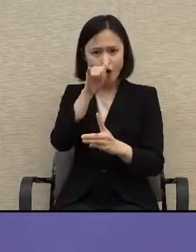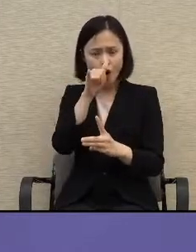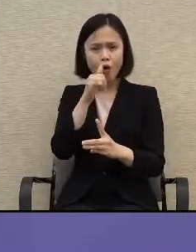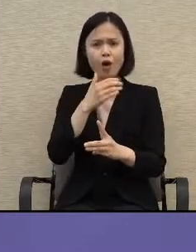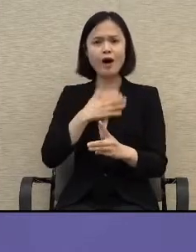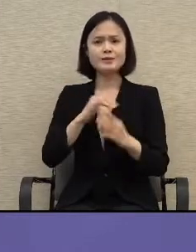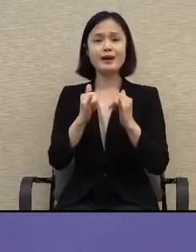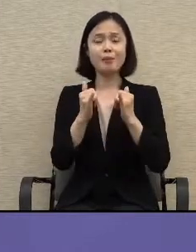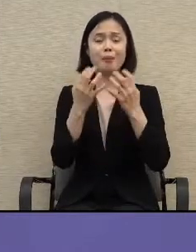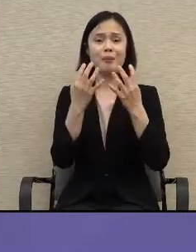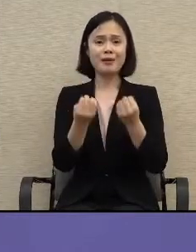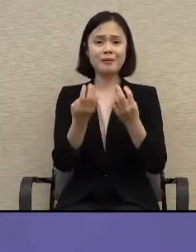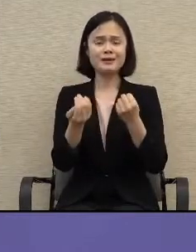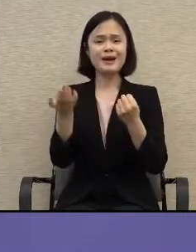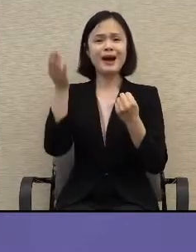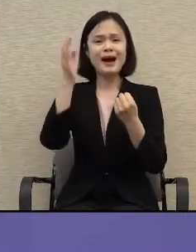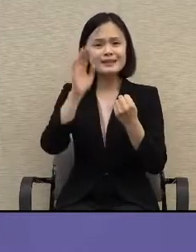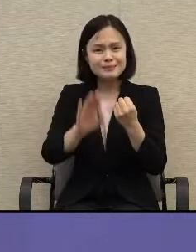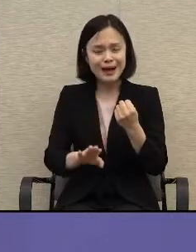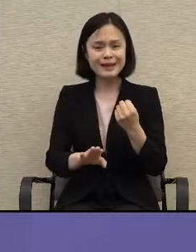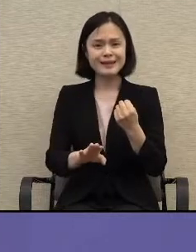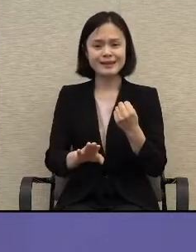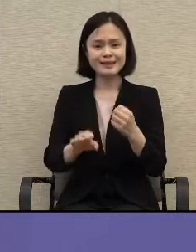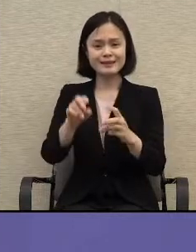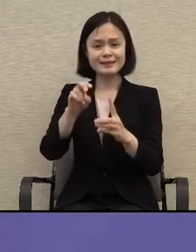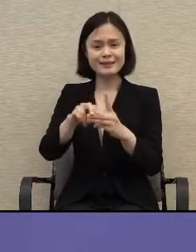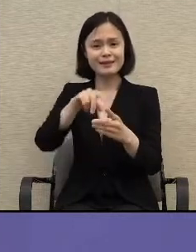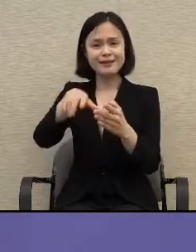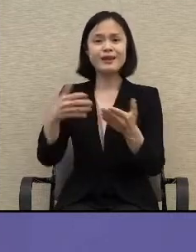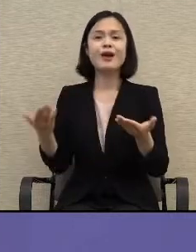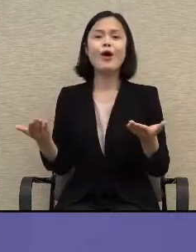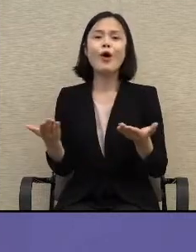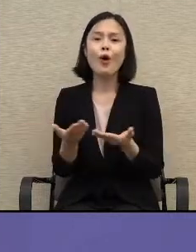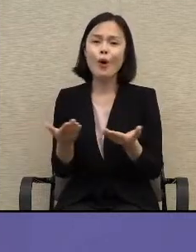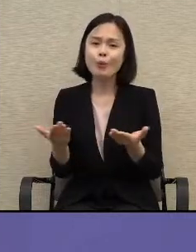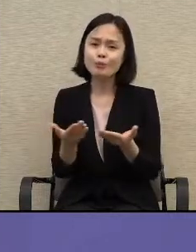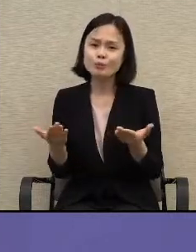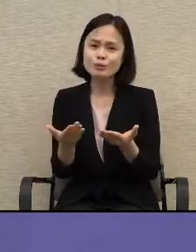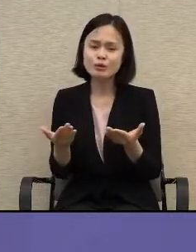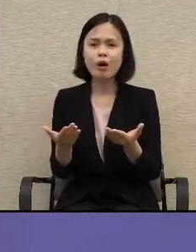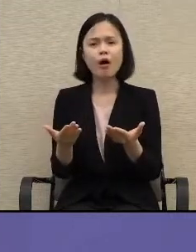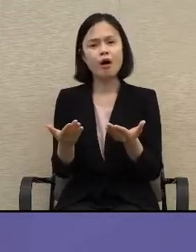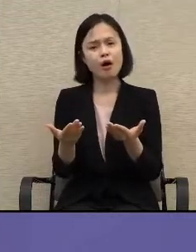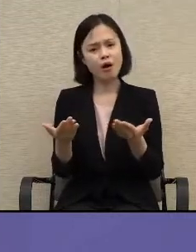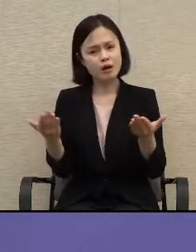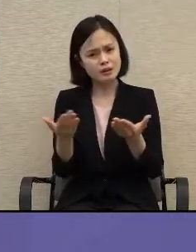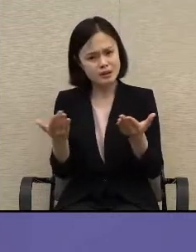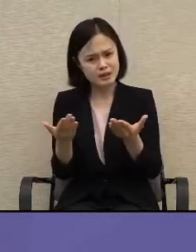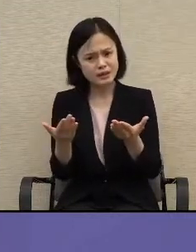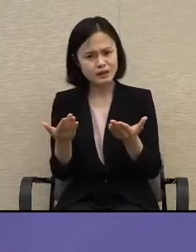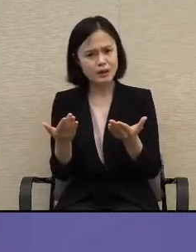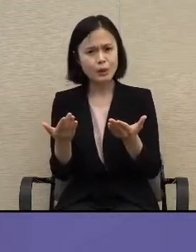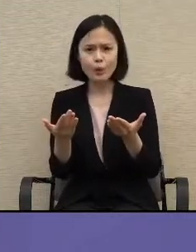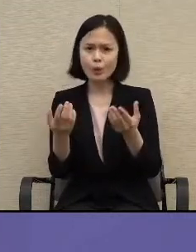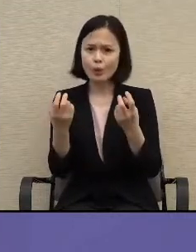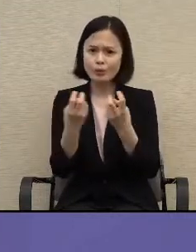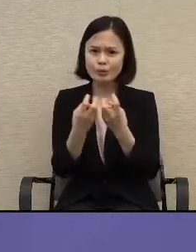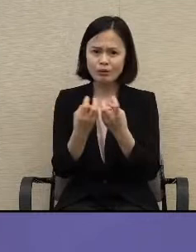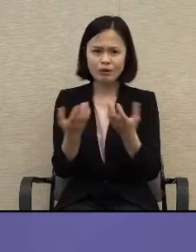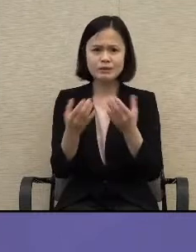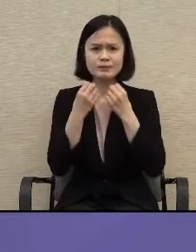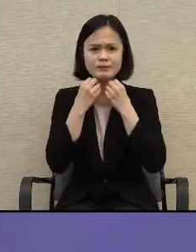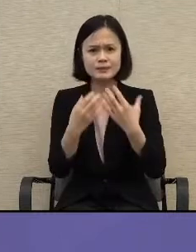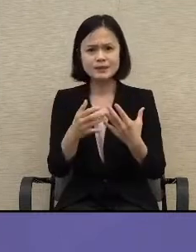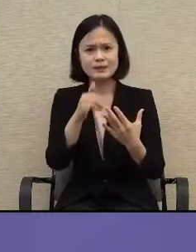때문에 정신건강복지센터의 업무라는 것들이 이제 계속 늘어나고 표준화되어 있지 않은 상황에서 이제 대응해야 하는